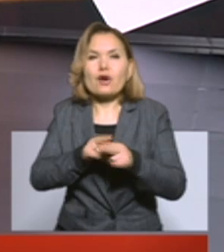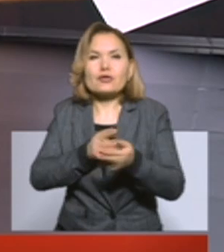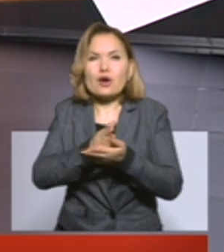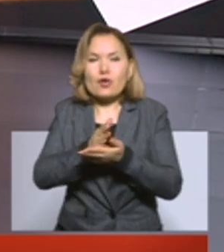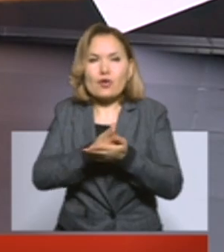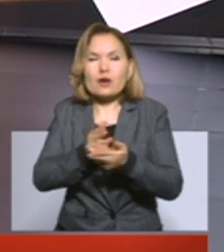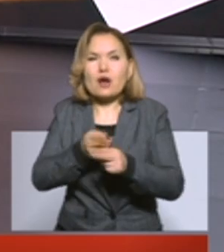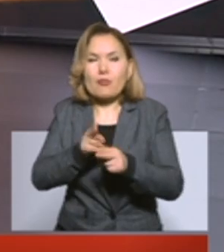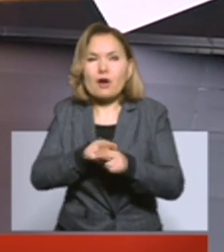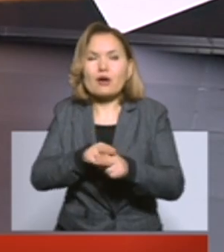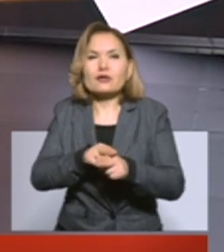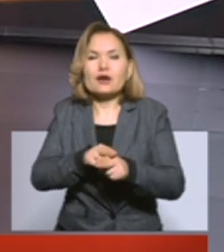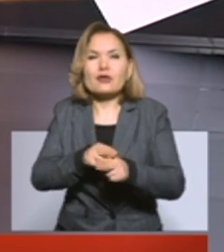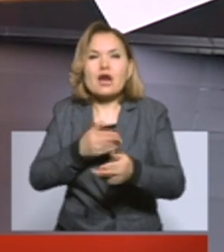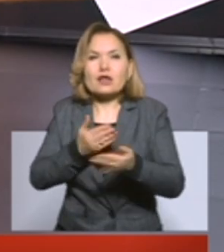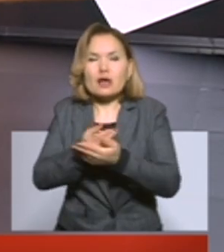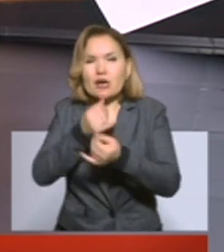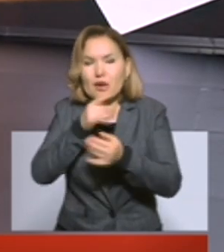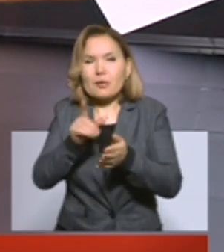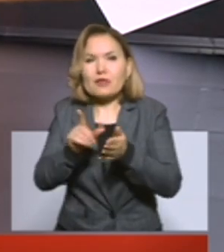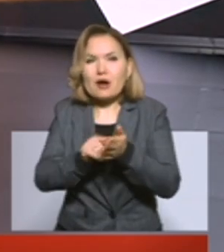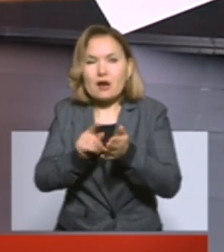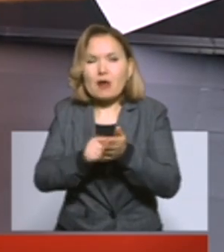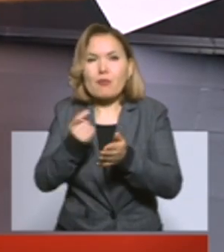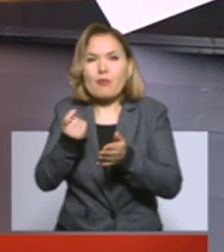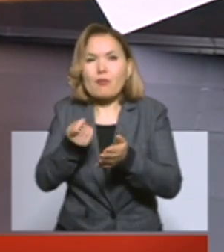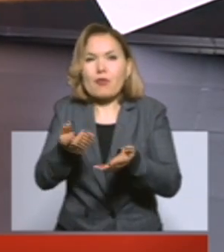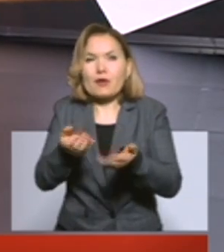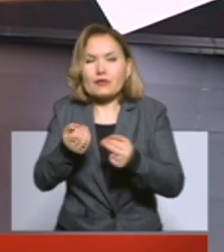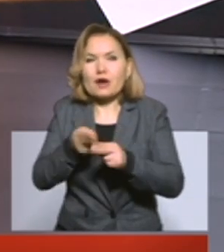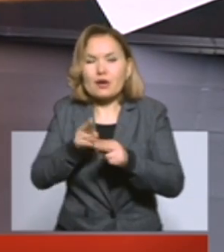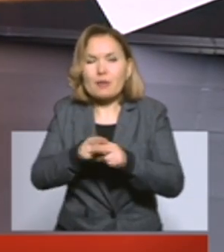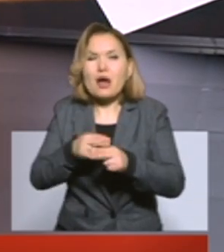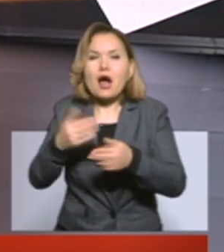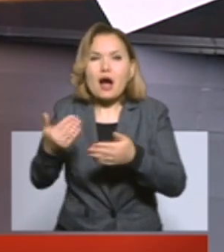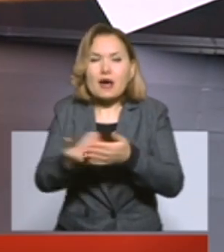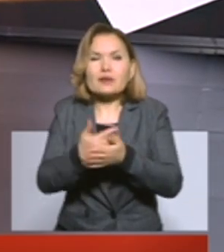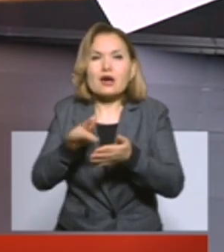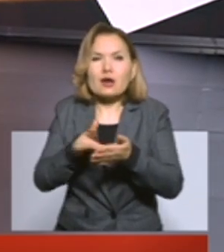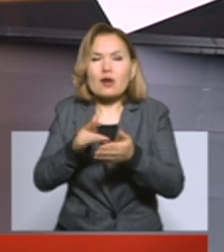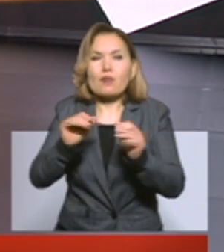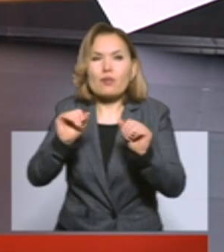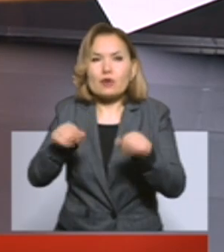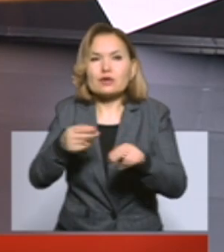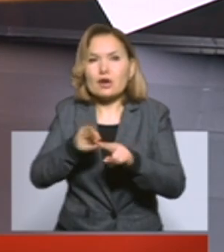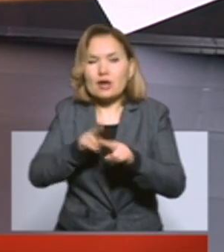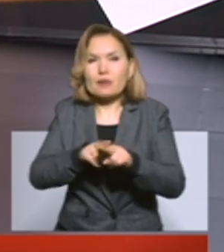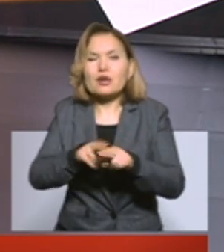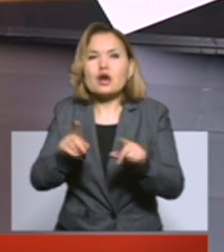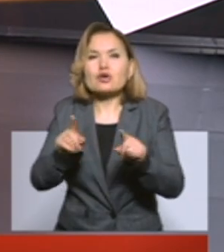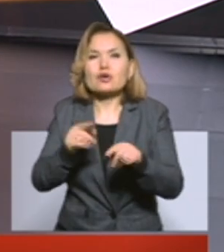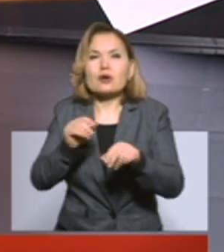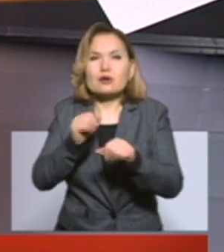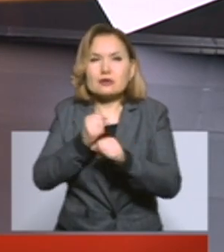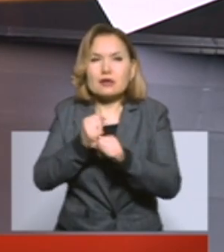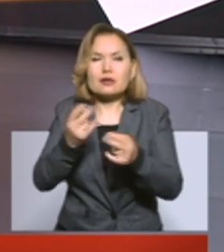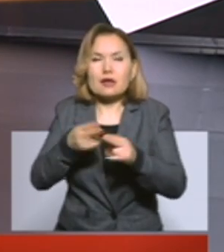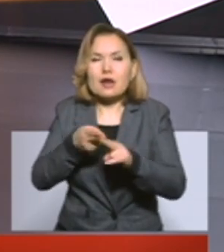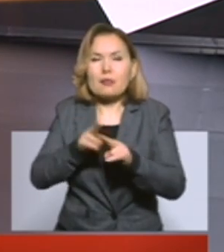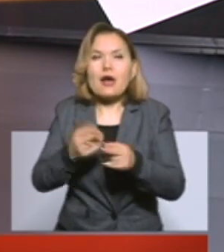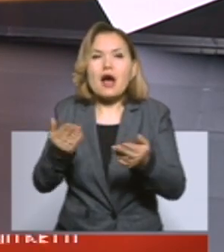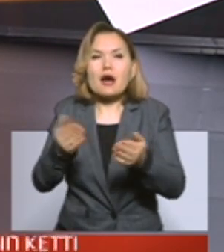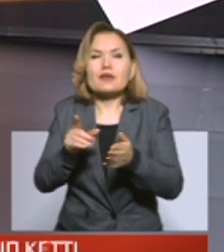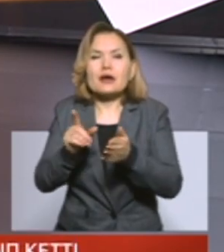мардымсыз зейнетақы алып жүр. Алайда оны қайта санатып, көбейтіп алу әбден мүмкін дейді. Ол үшін не істеу керек және қандай